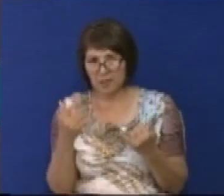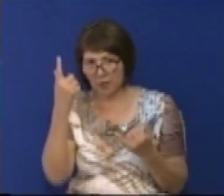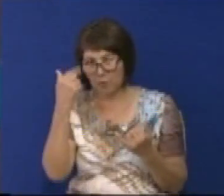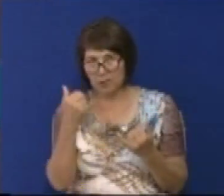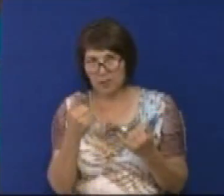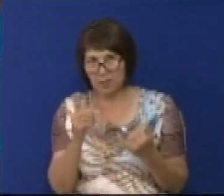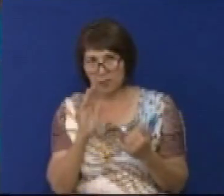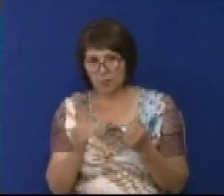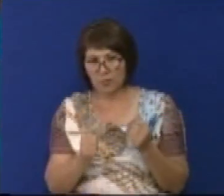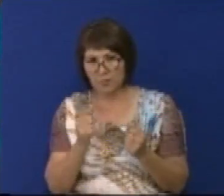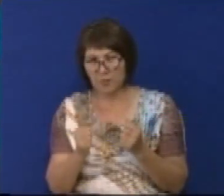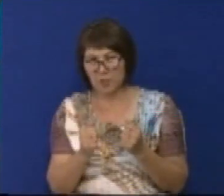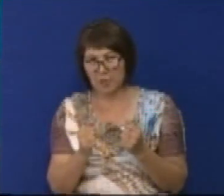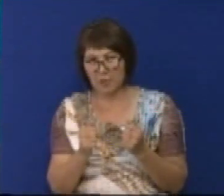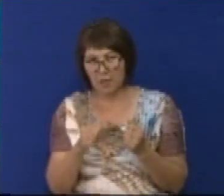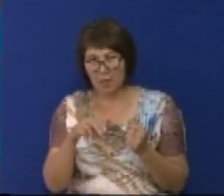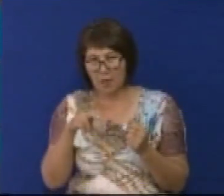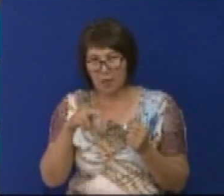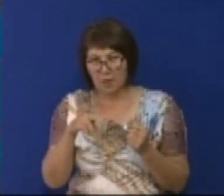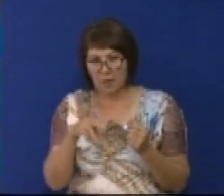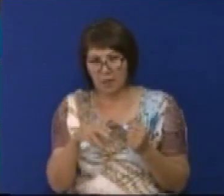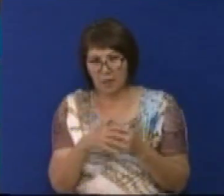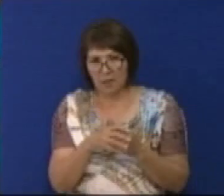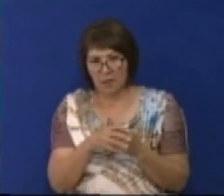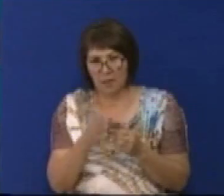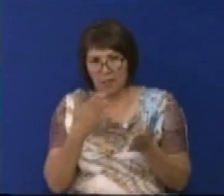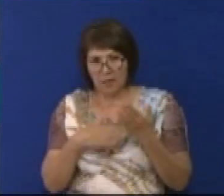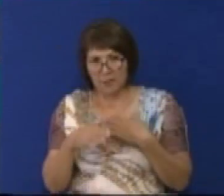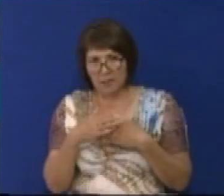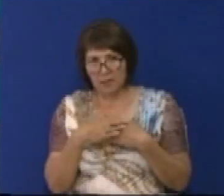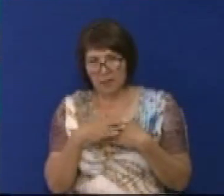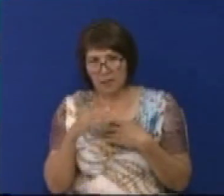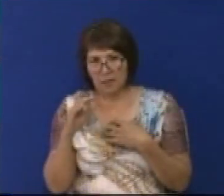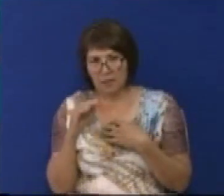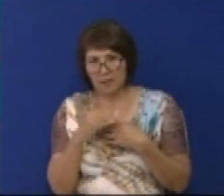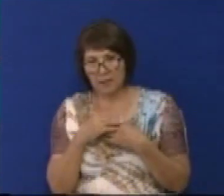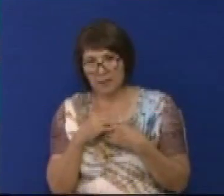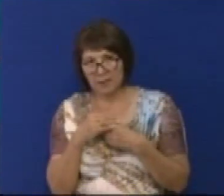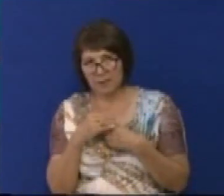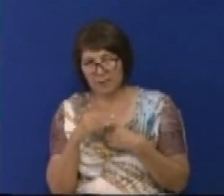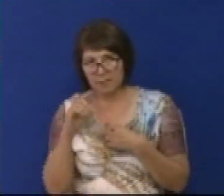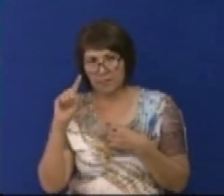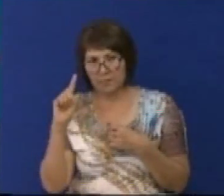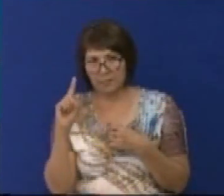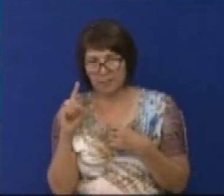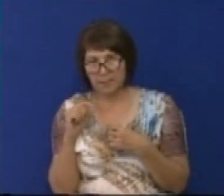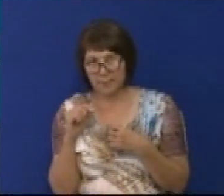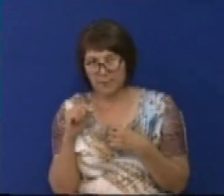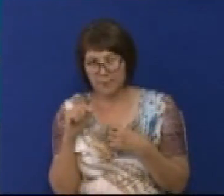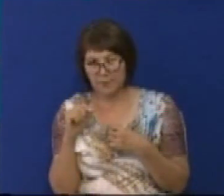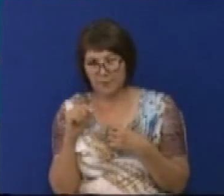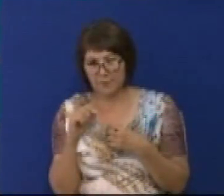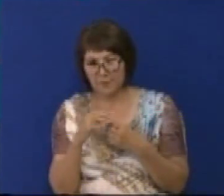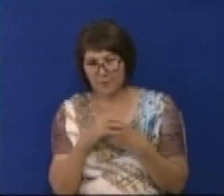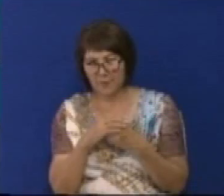жүгіріп келемін. Жүгіргім келді, сосын бірге барғым келді. Бірінші орын алып, чемпионат лигасын ұтып,